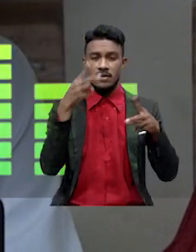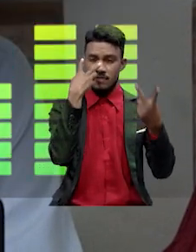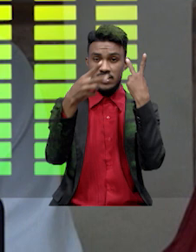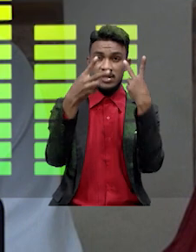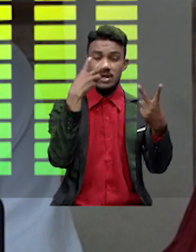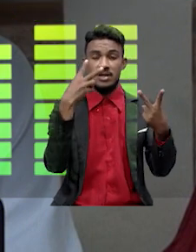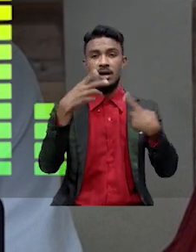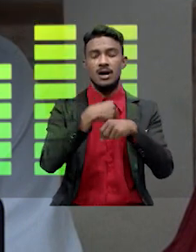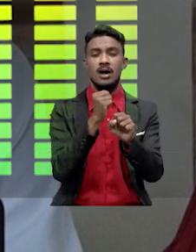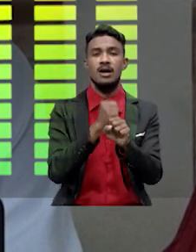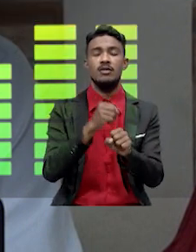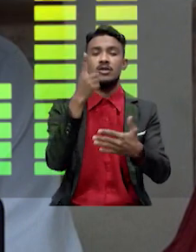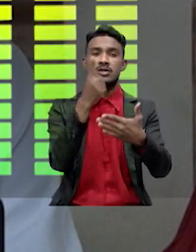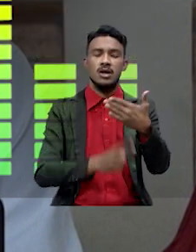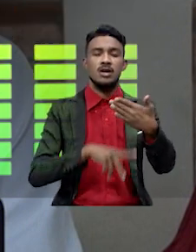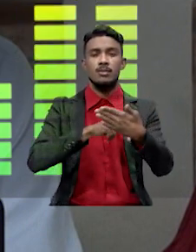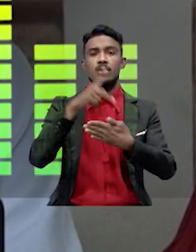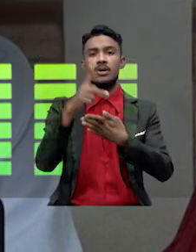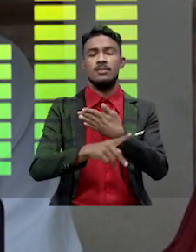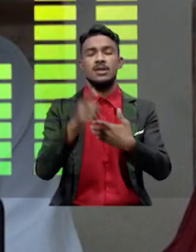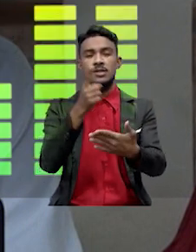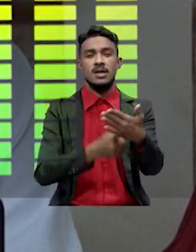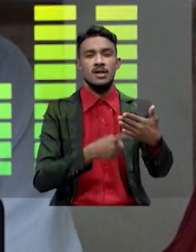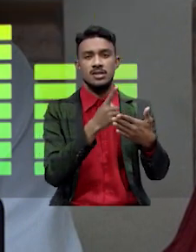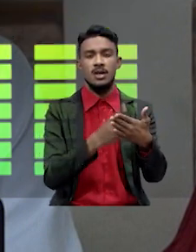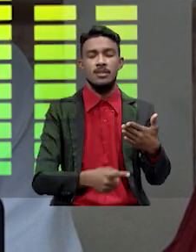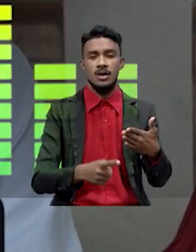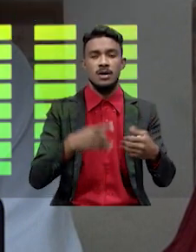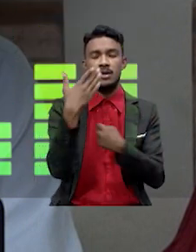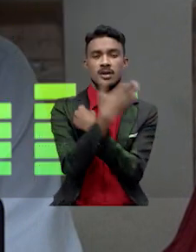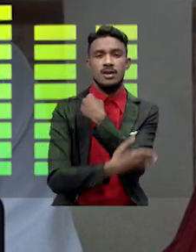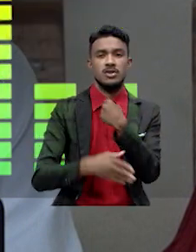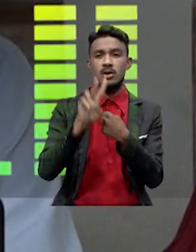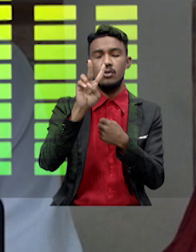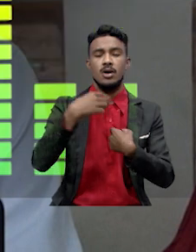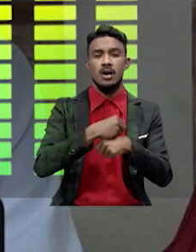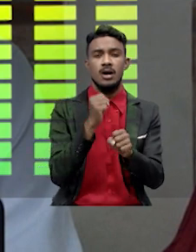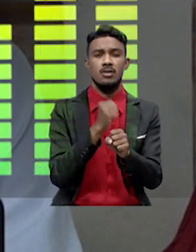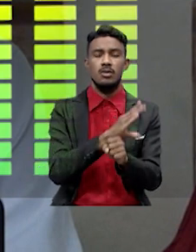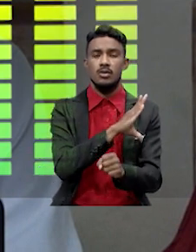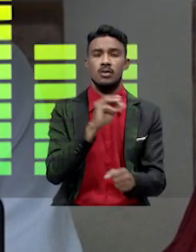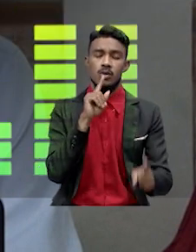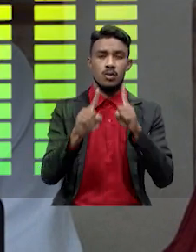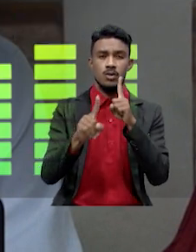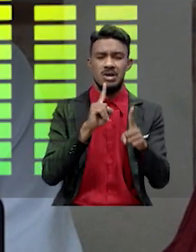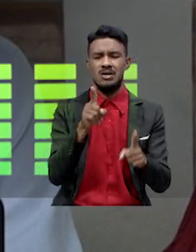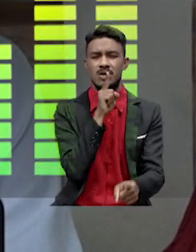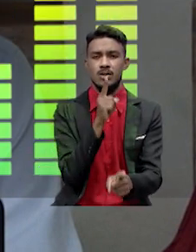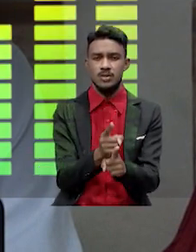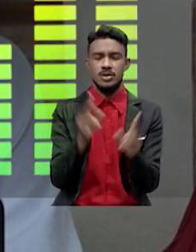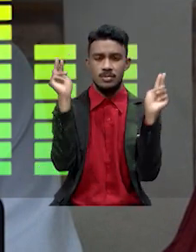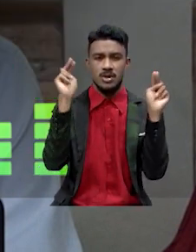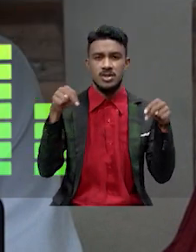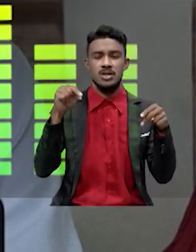saya programa saya maka internasional ruas sehalo se kuliah harus lolos nih persija